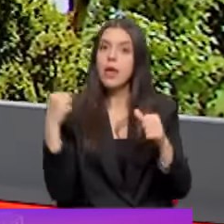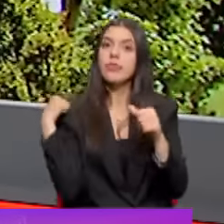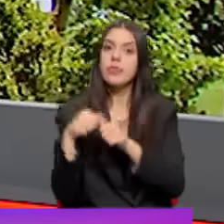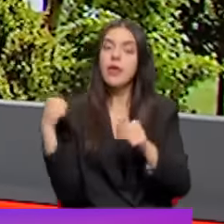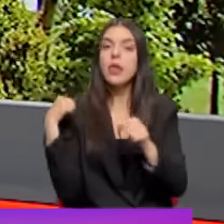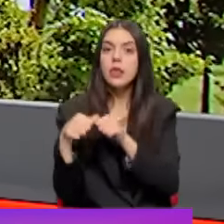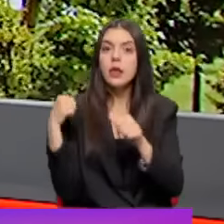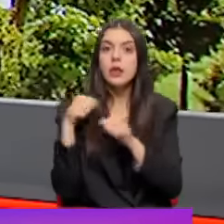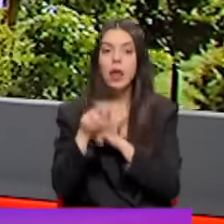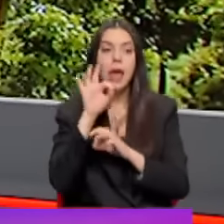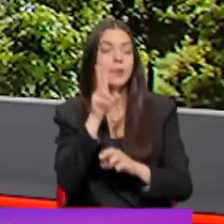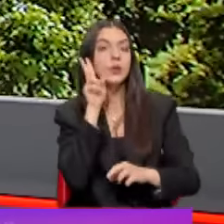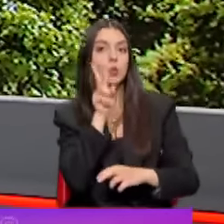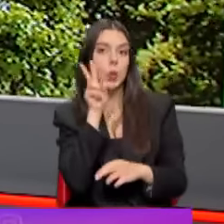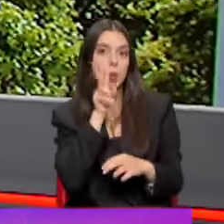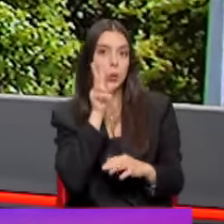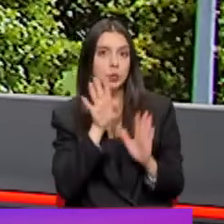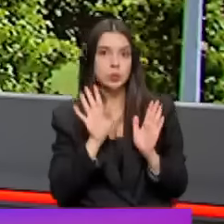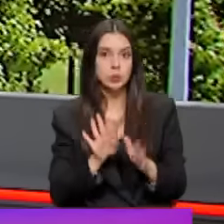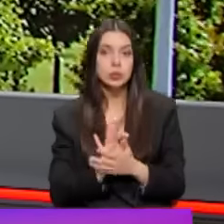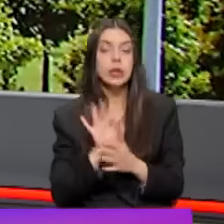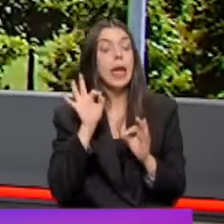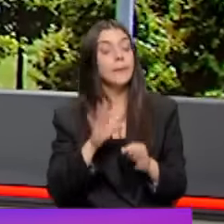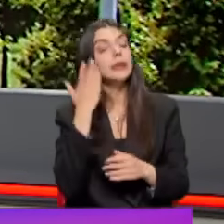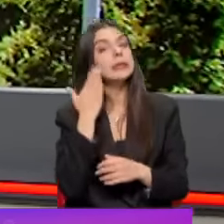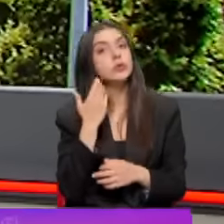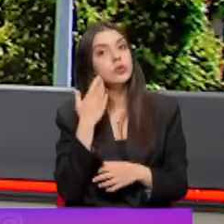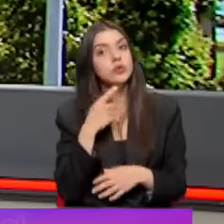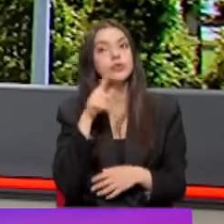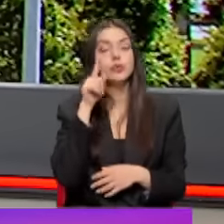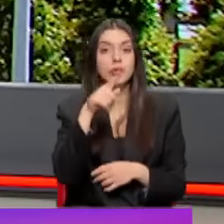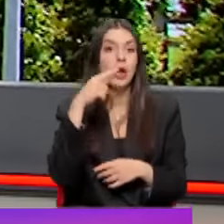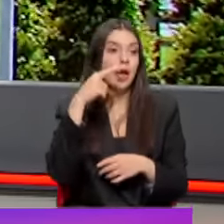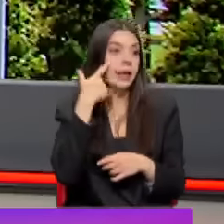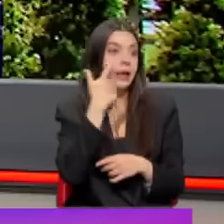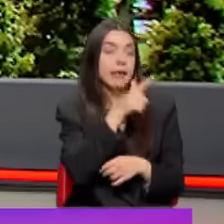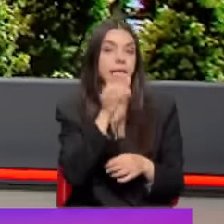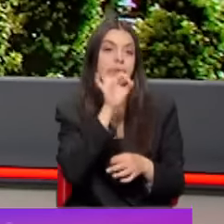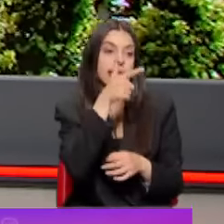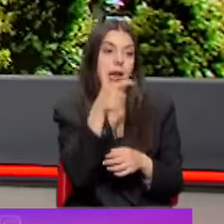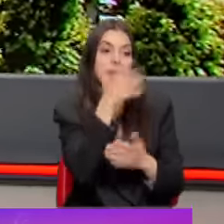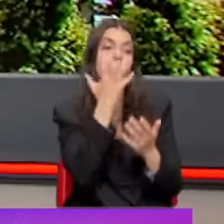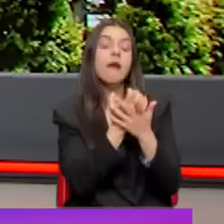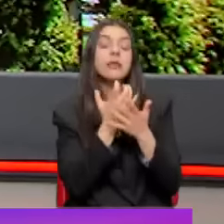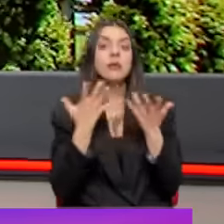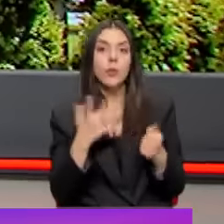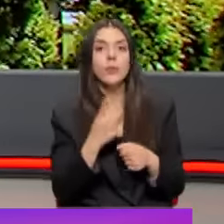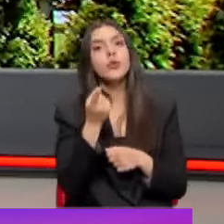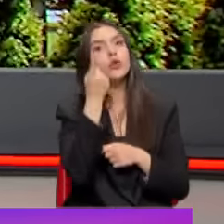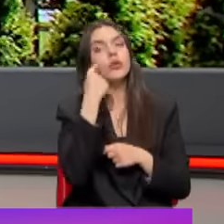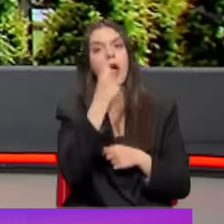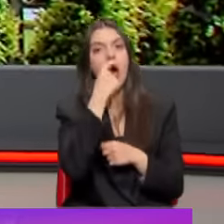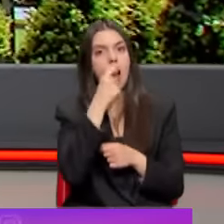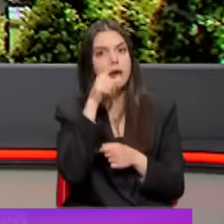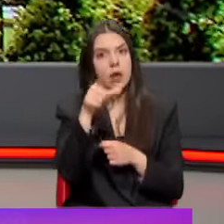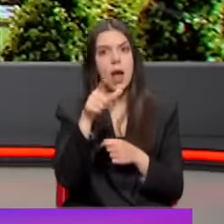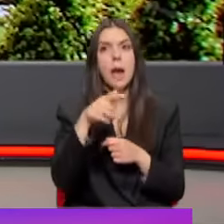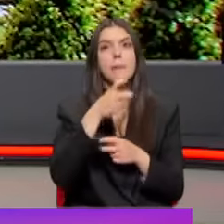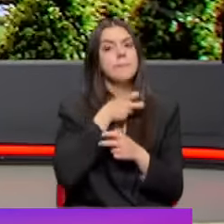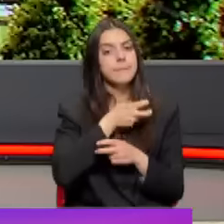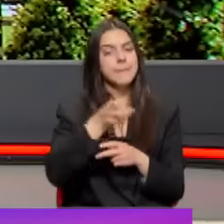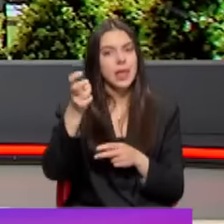şekilde bu vakaları Çünkü sıkça izliyoruz bu görüntüler kameralara yansıyor Dün Ankara'da Söğütözü metrosunda